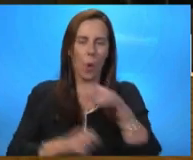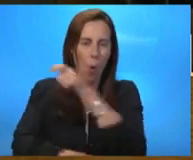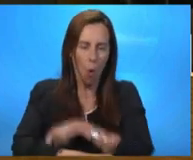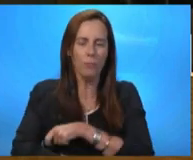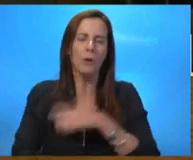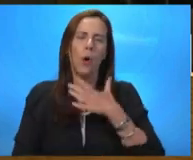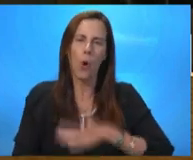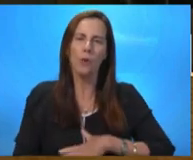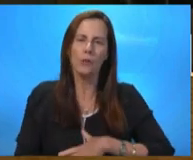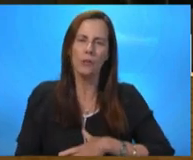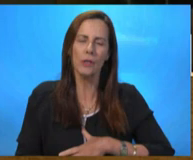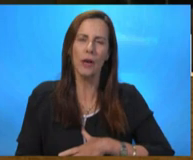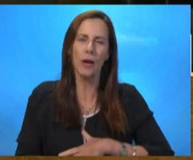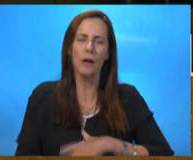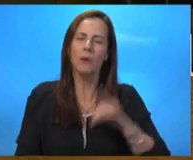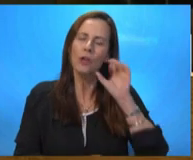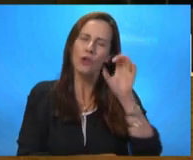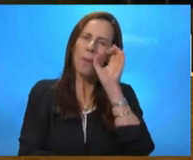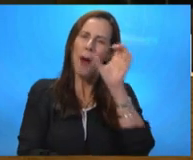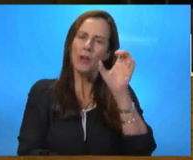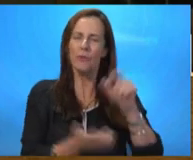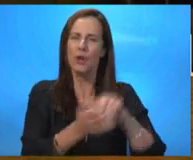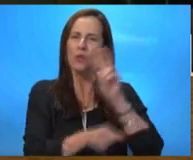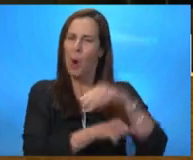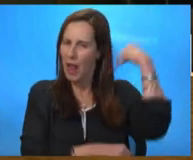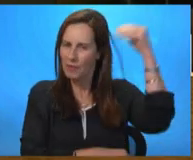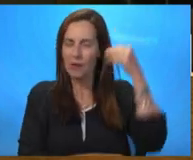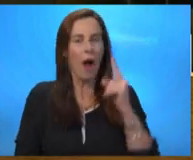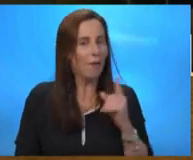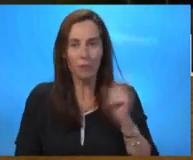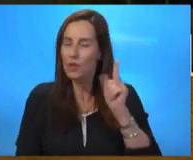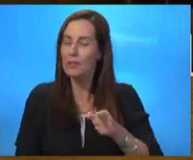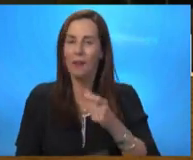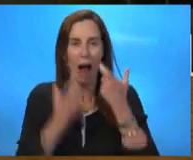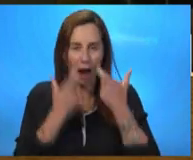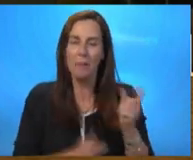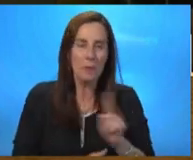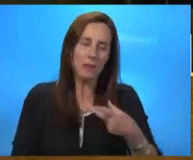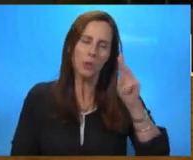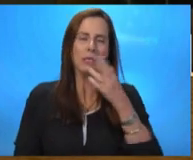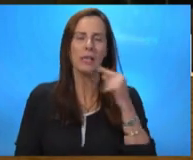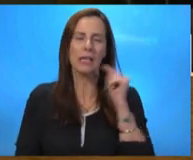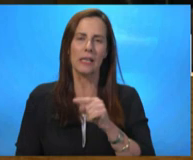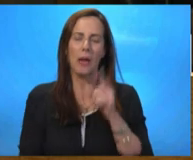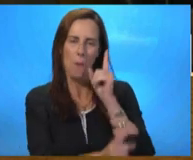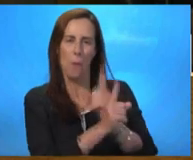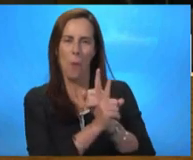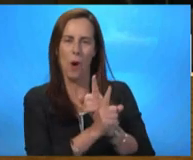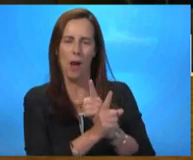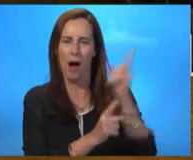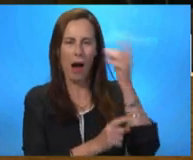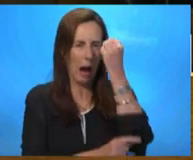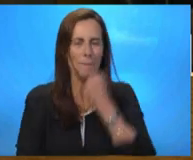רוצים לשגר משקיפים לאזור כדי להגן על הפלסטינים, אבל מי שצריך הגנה הם הישראלים מול המתקפה של